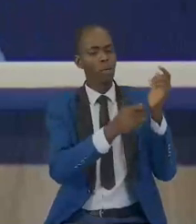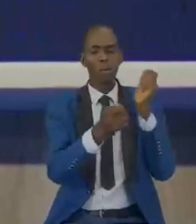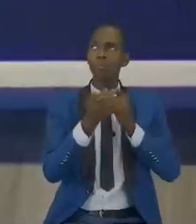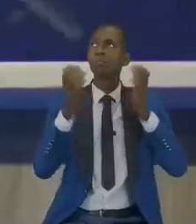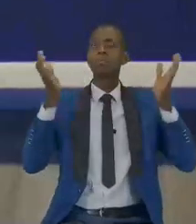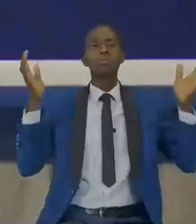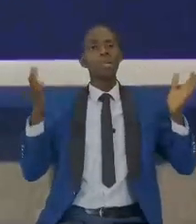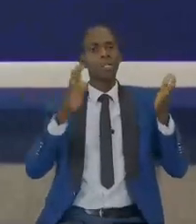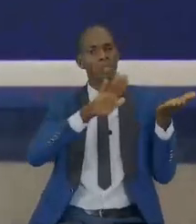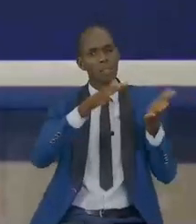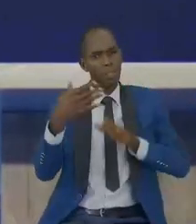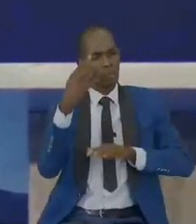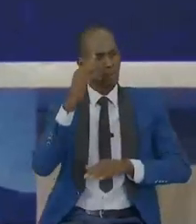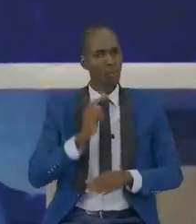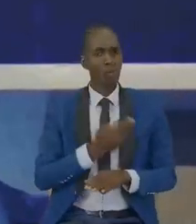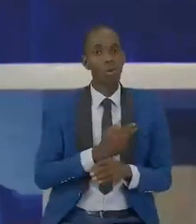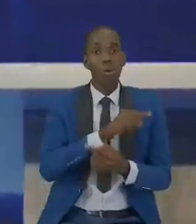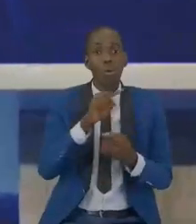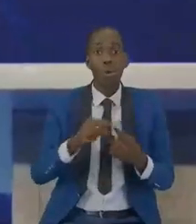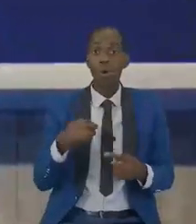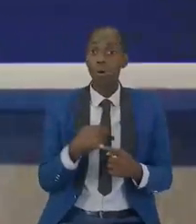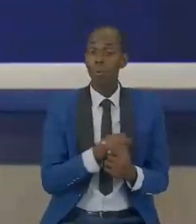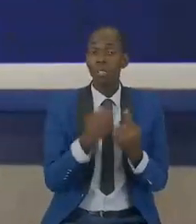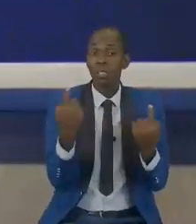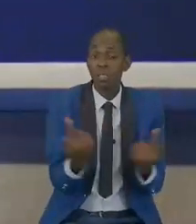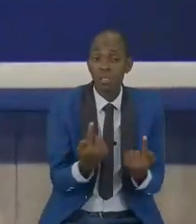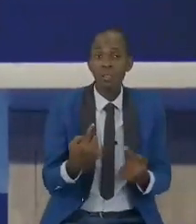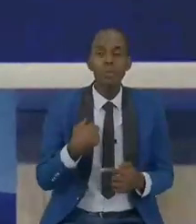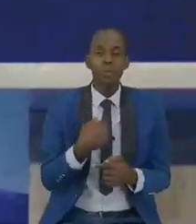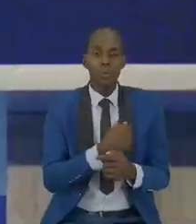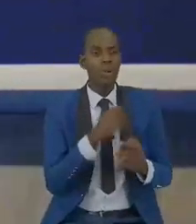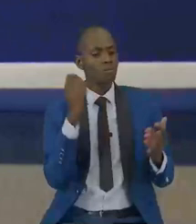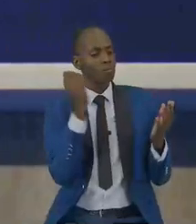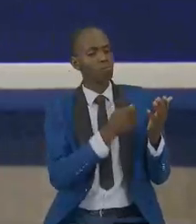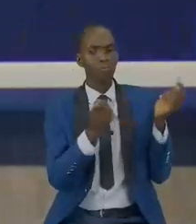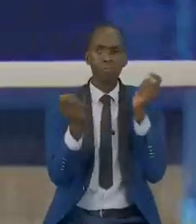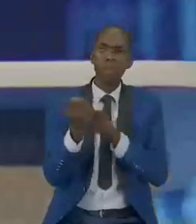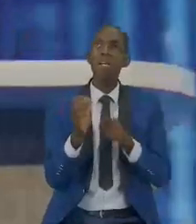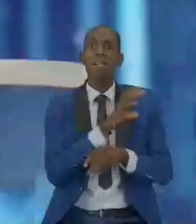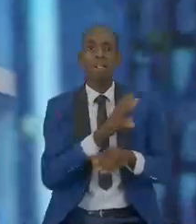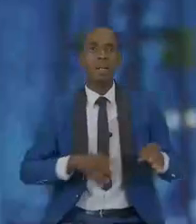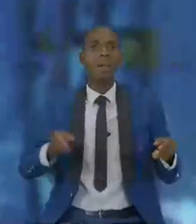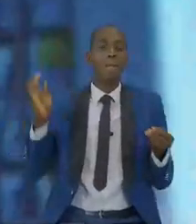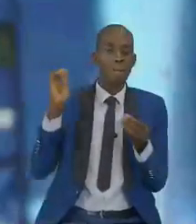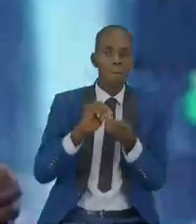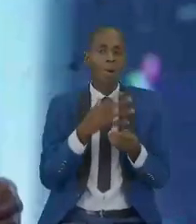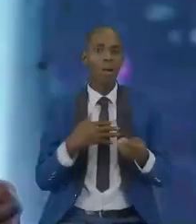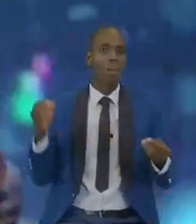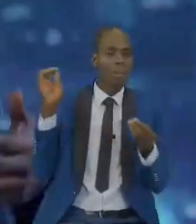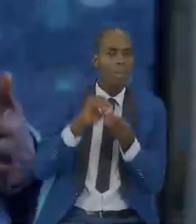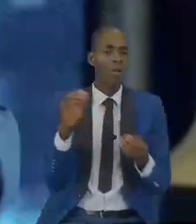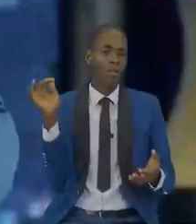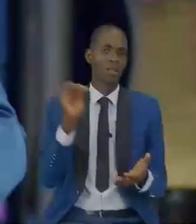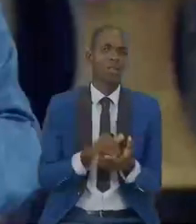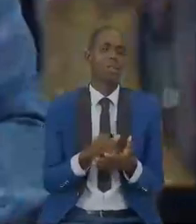était cloué à la croix, qui était mort pour nous. Lorsque nous péchons, nous le clouons à